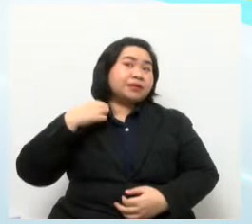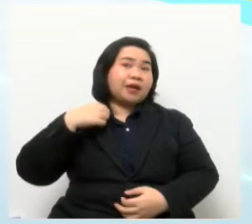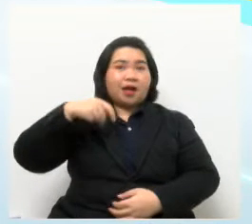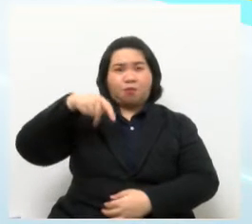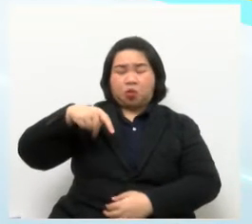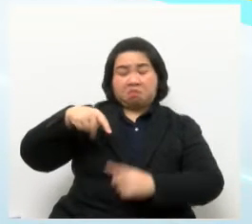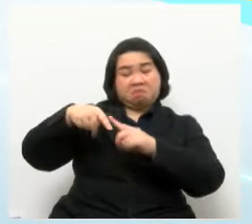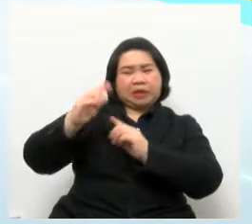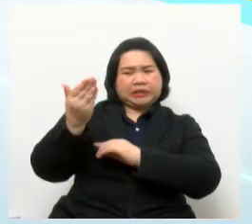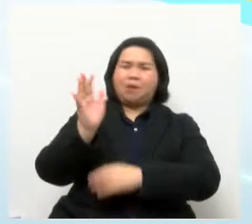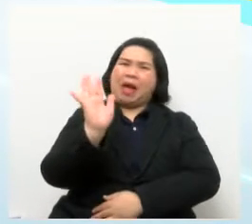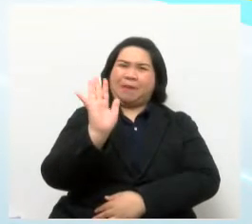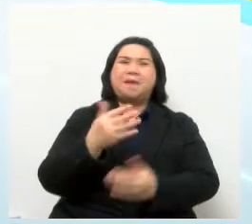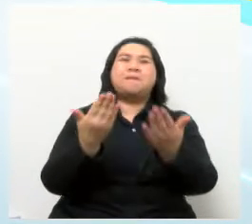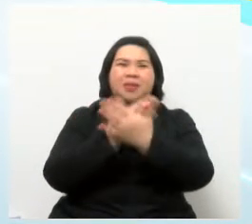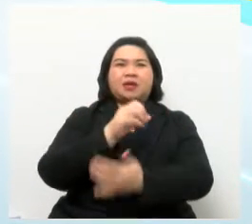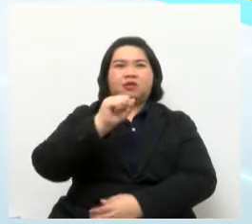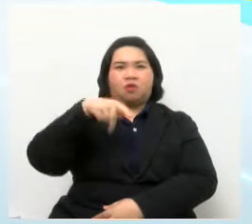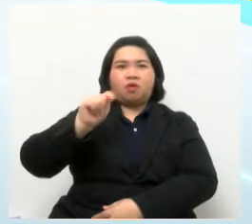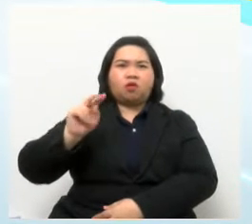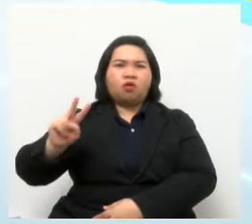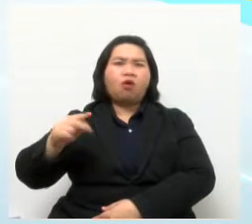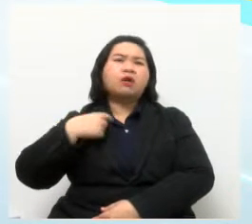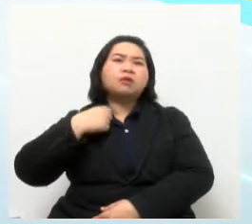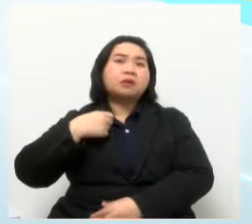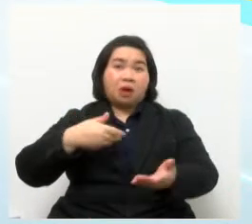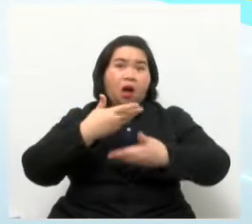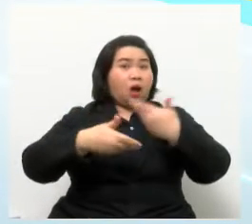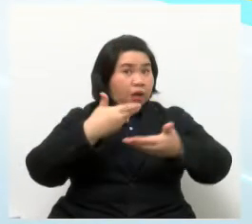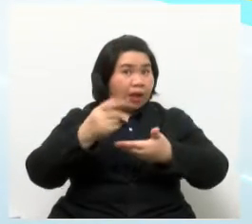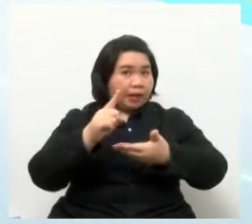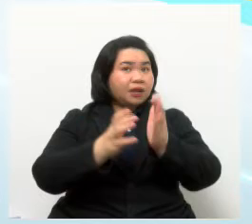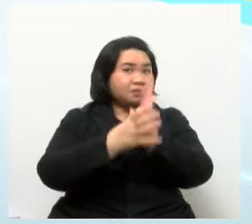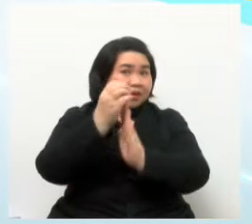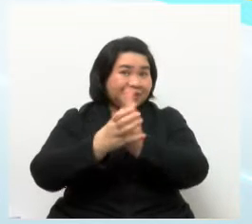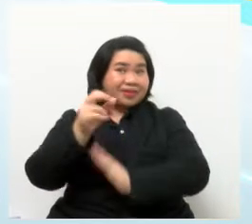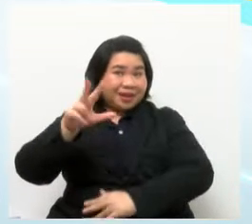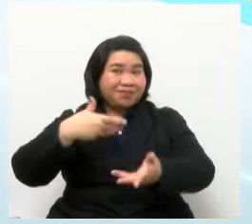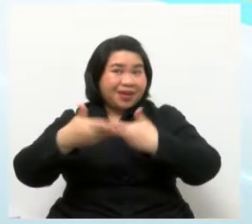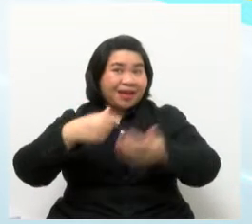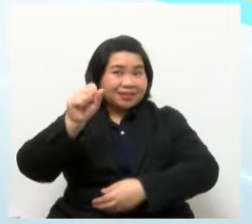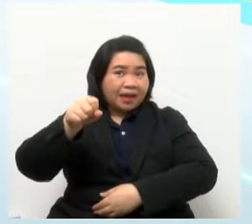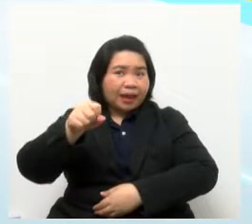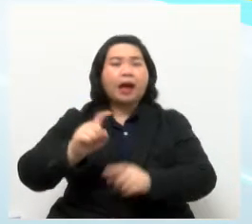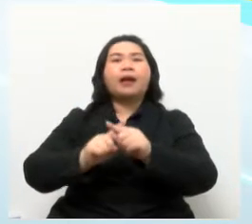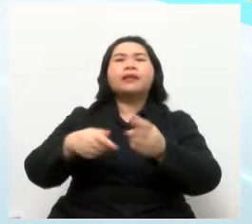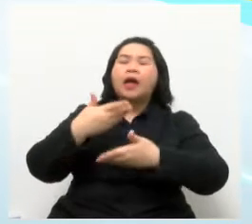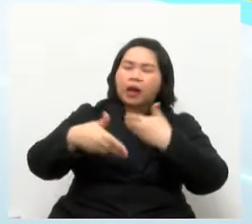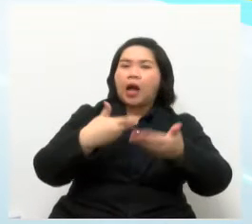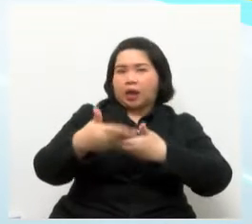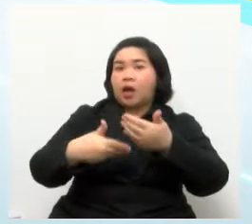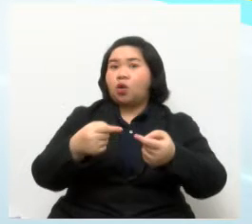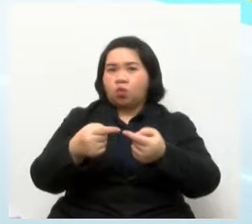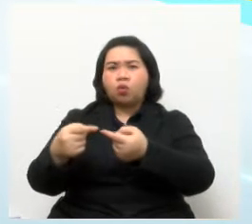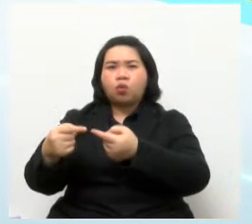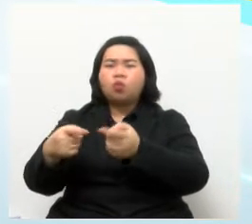อ้าวไม่ใช่เสื้อของสปทค่ะเป็นเสื้อที่บอกว่าขายกันมาเนี่ยอาทิตย์ที่3แล้วเนาะแต่ว่าเราก็จะมีการขายอย่างต่อเนื่องเลยค่ะเ